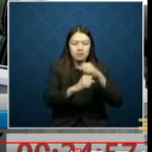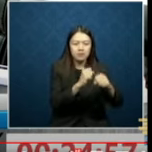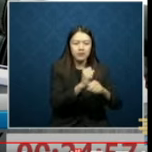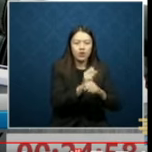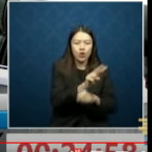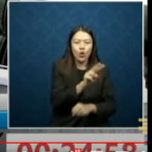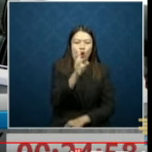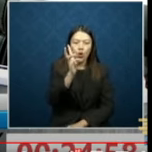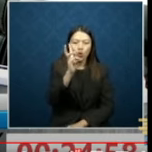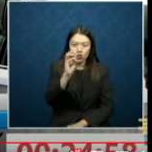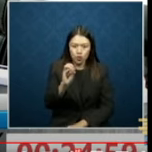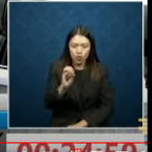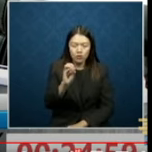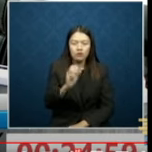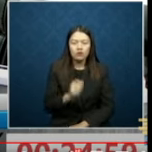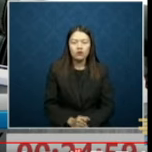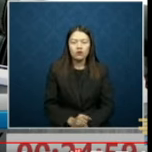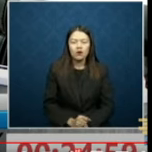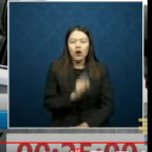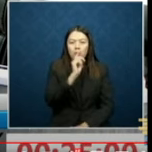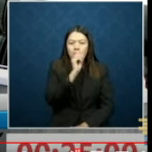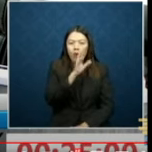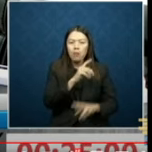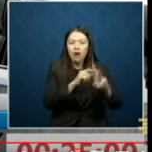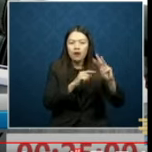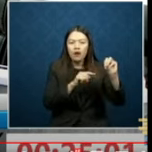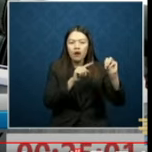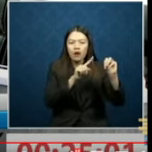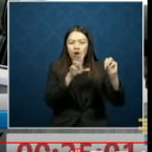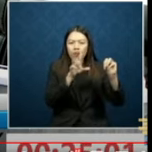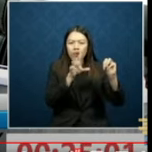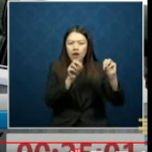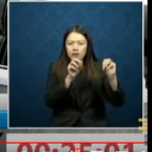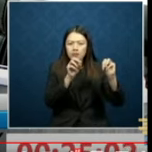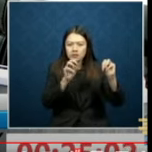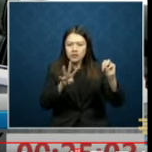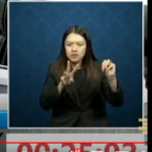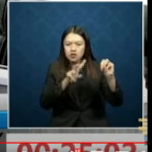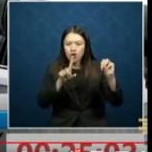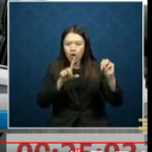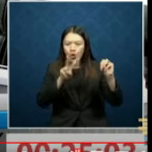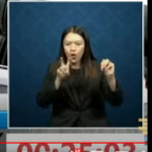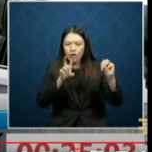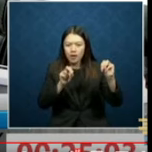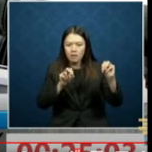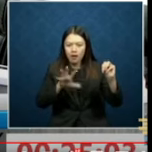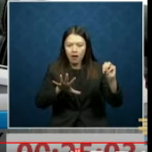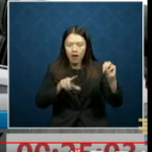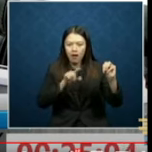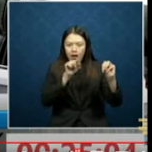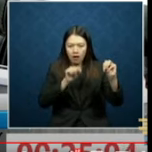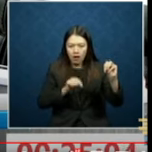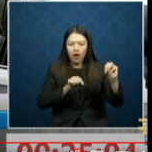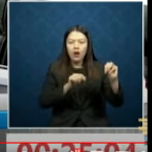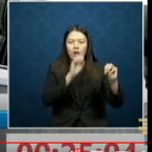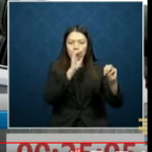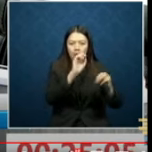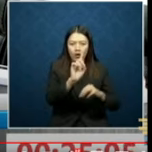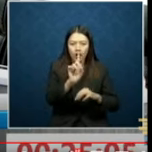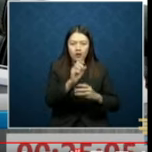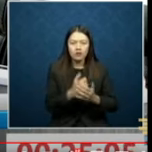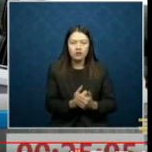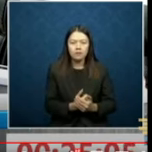ราช2560เนี่ยที่อ้างถึงมาตรา234และมาตรา235เนี่ยนะครับขอเรียนให้ทราบดังนี้นะ